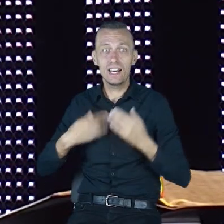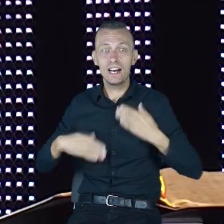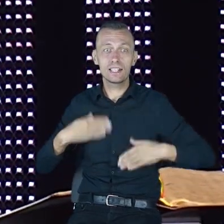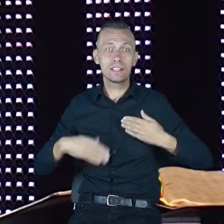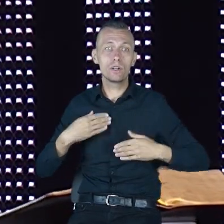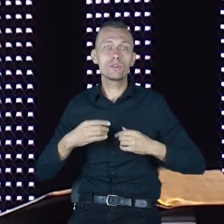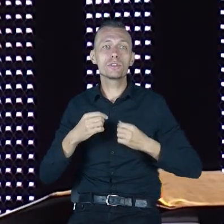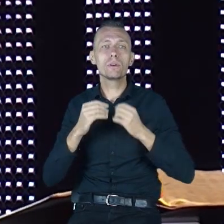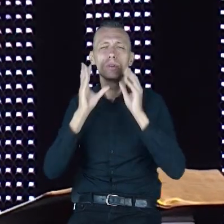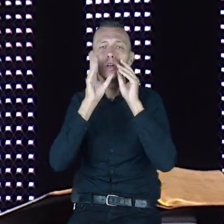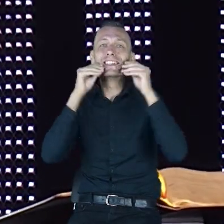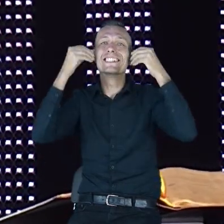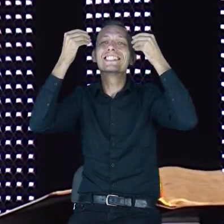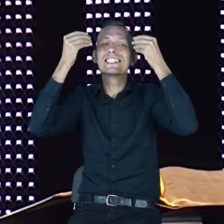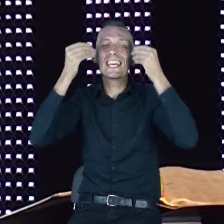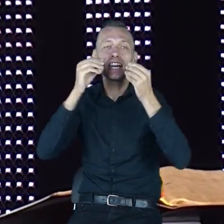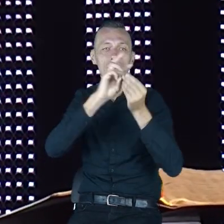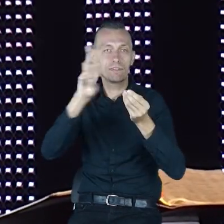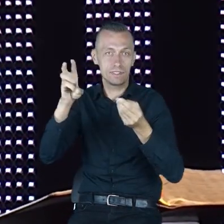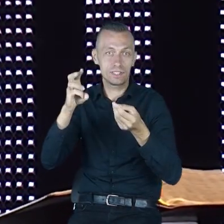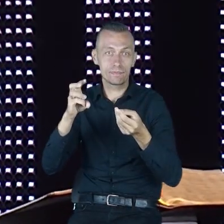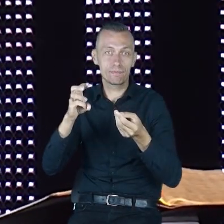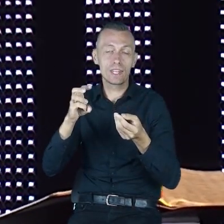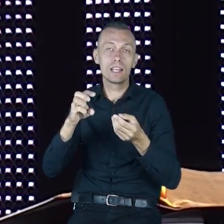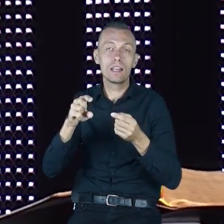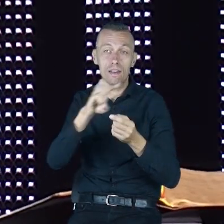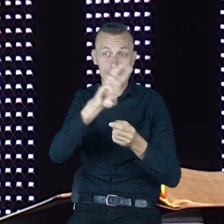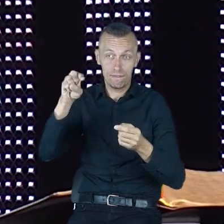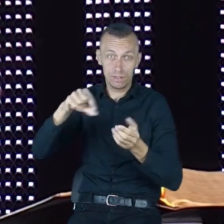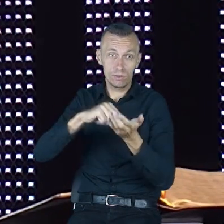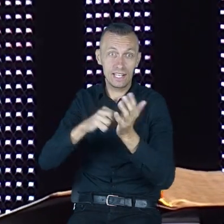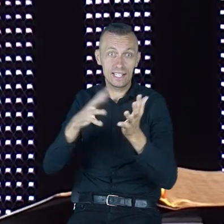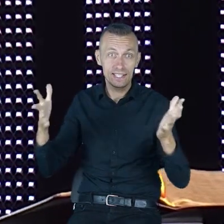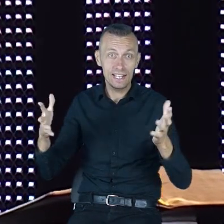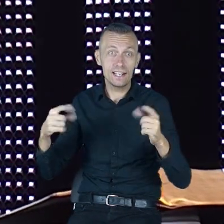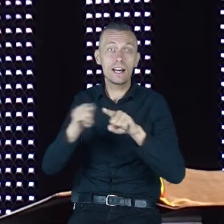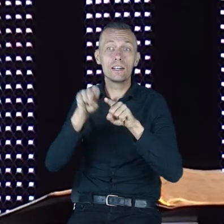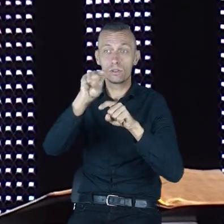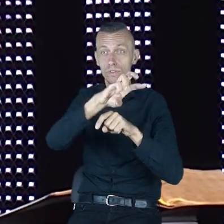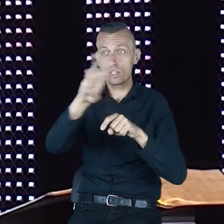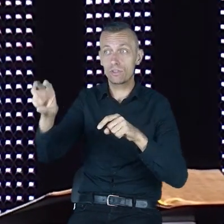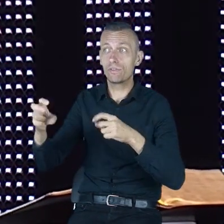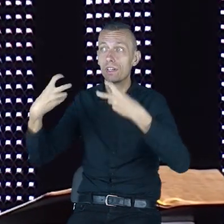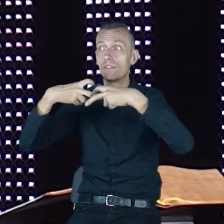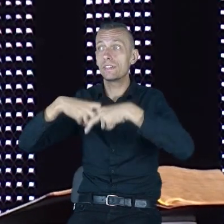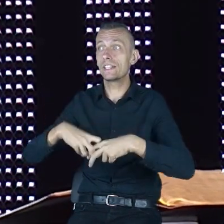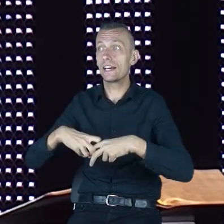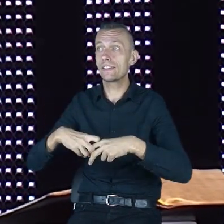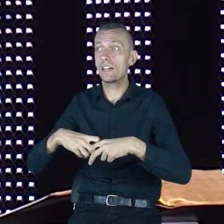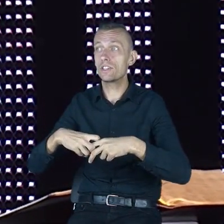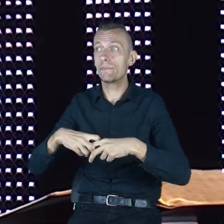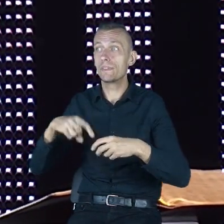jesteście na tej sali, jak również do wszystkich, którzy są online. Wyobraźcie sobie, że do was się też uśmiecham. I myślę, że od tego